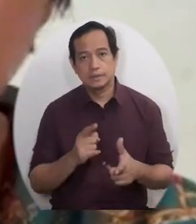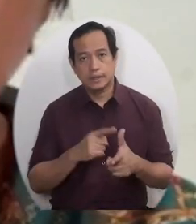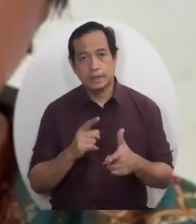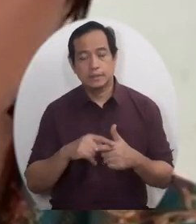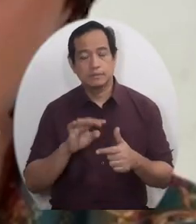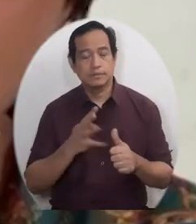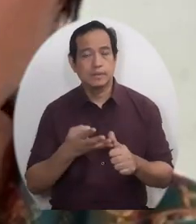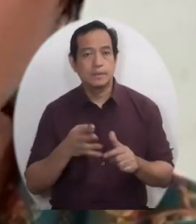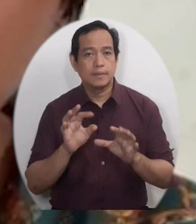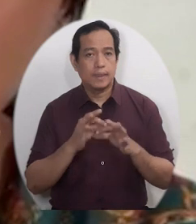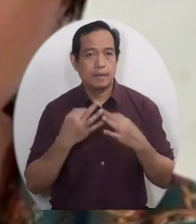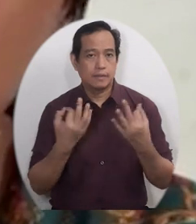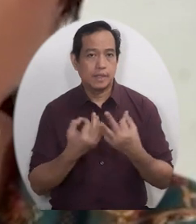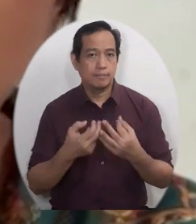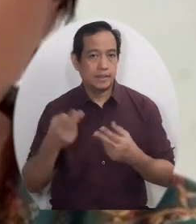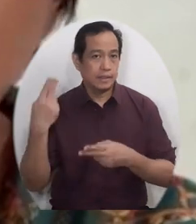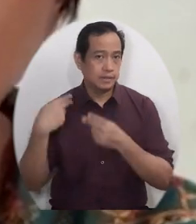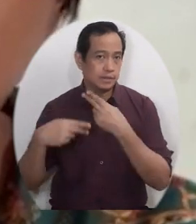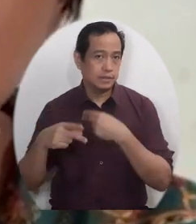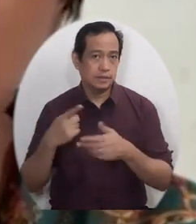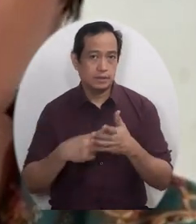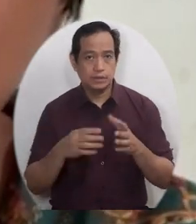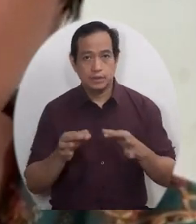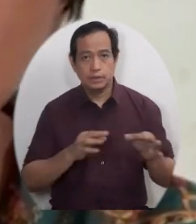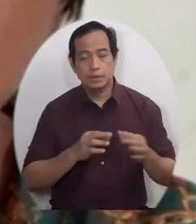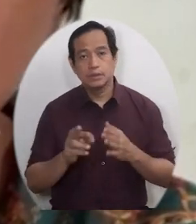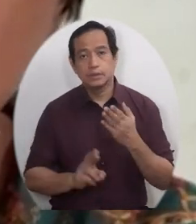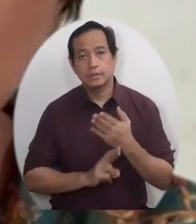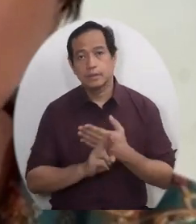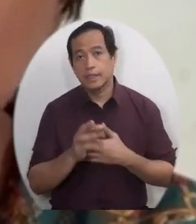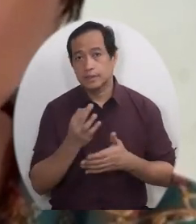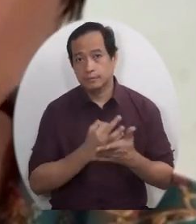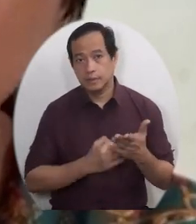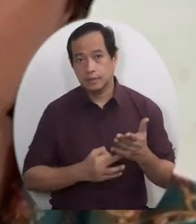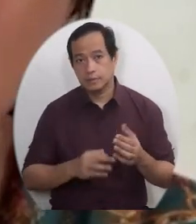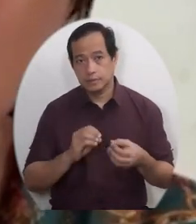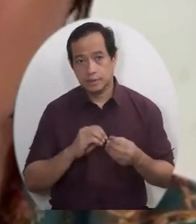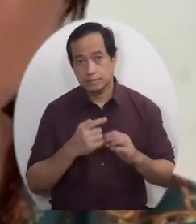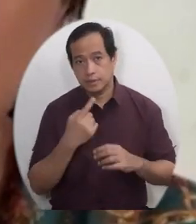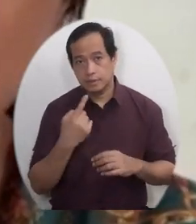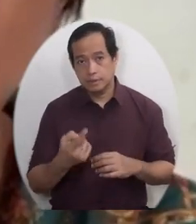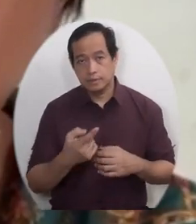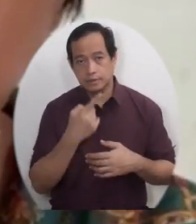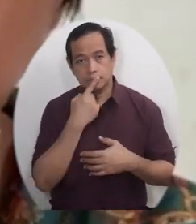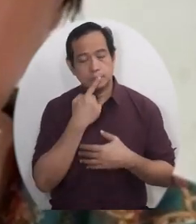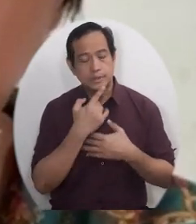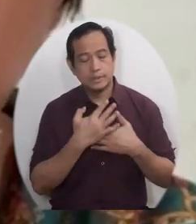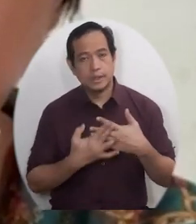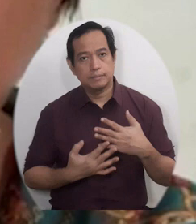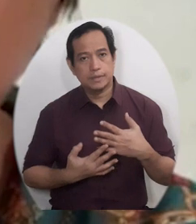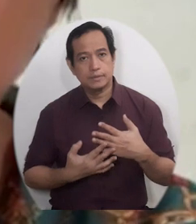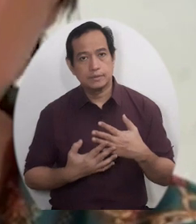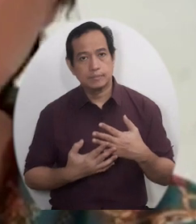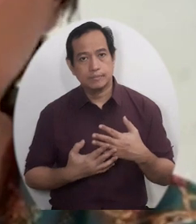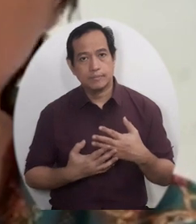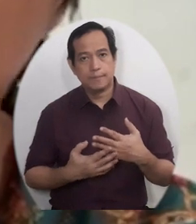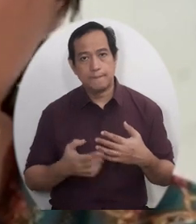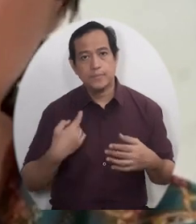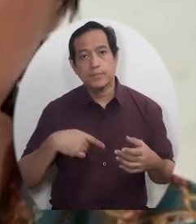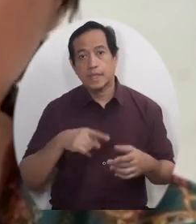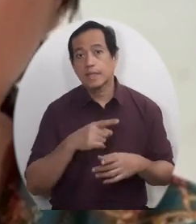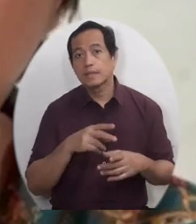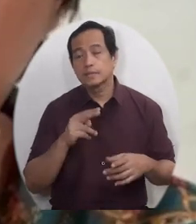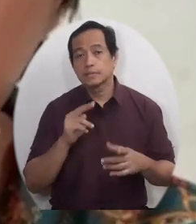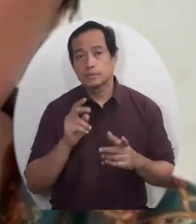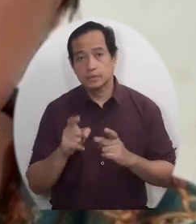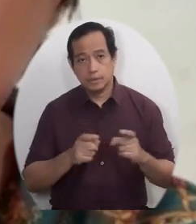history. Ano mga pwedeng makontrol na risk factors? Ang number one is high blood. Kailangan makontrol